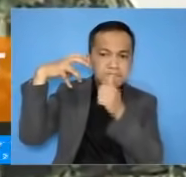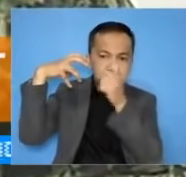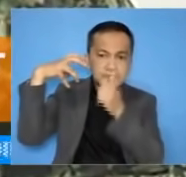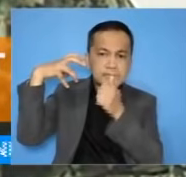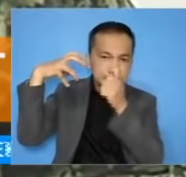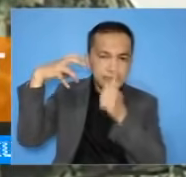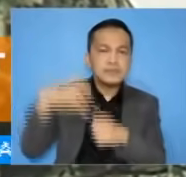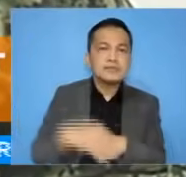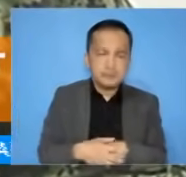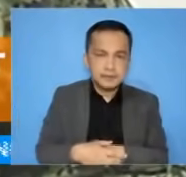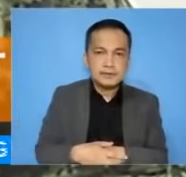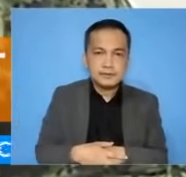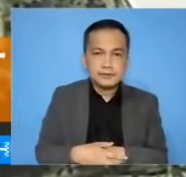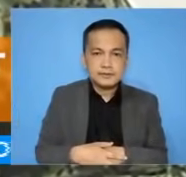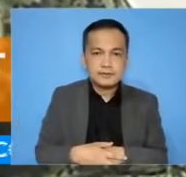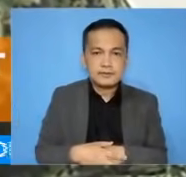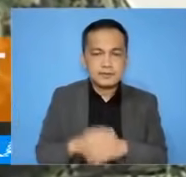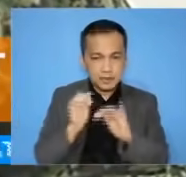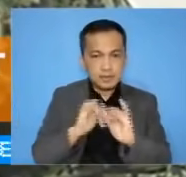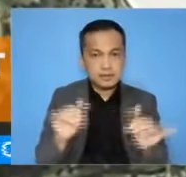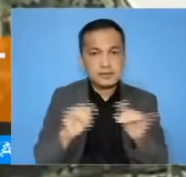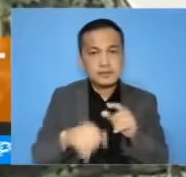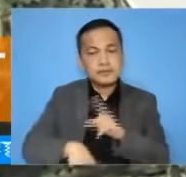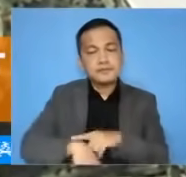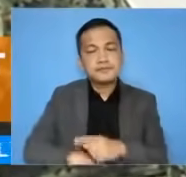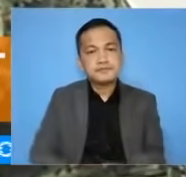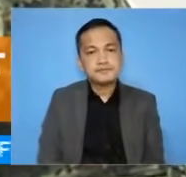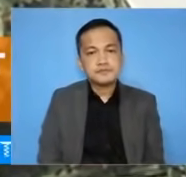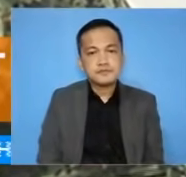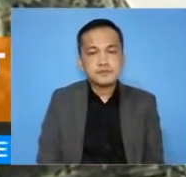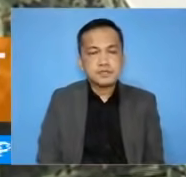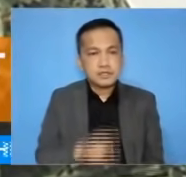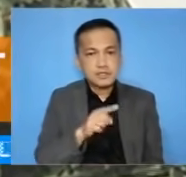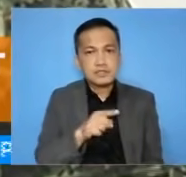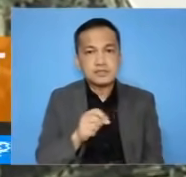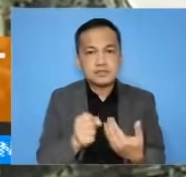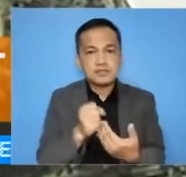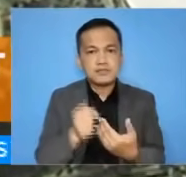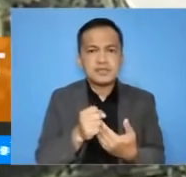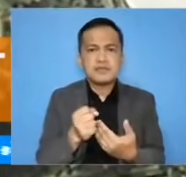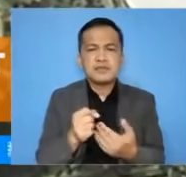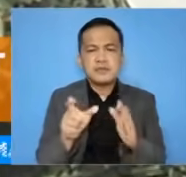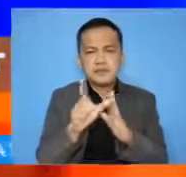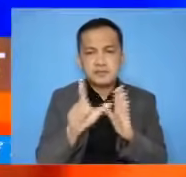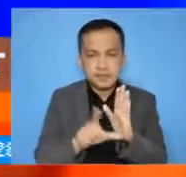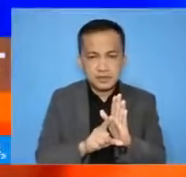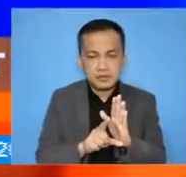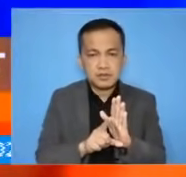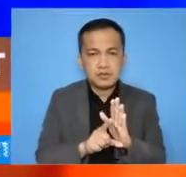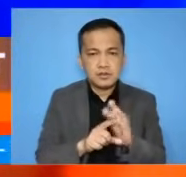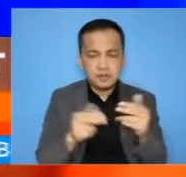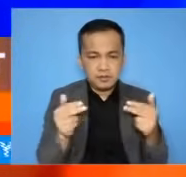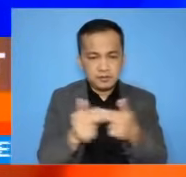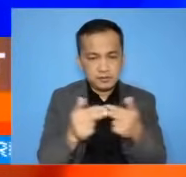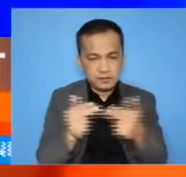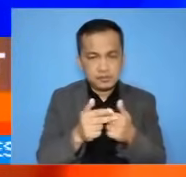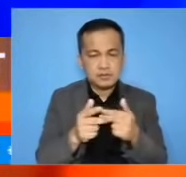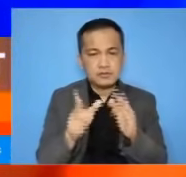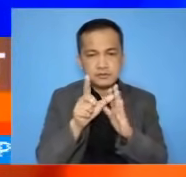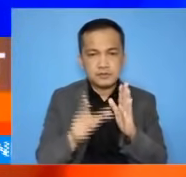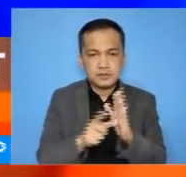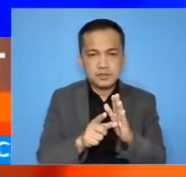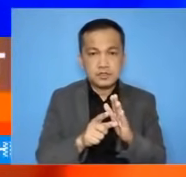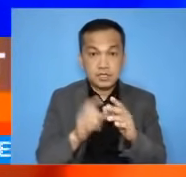At the same time, yan yung pinakasimpleng batas eh, batas trafiko. Naka-inbound na